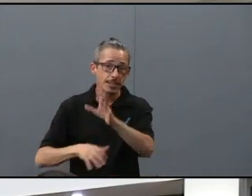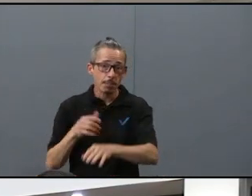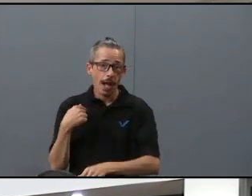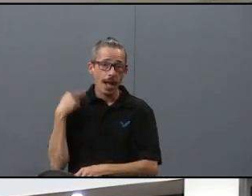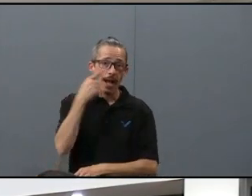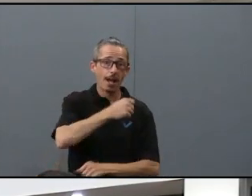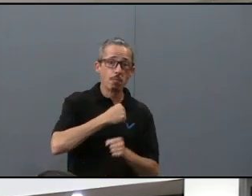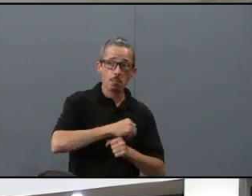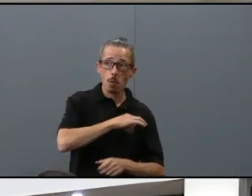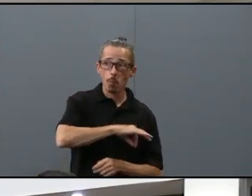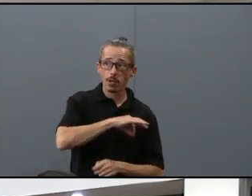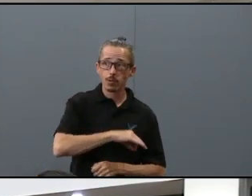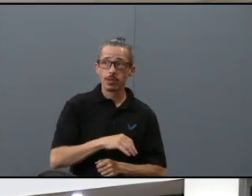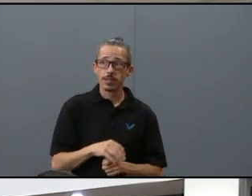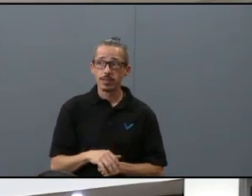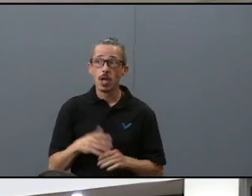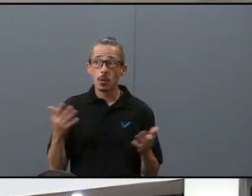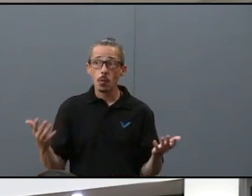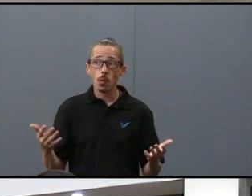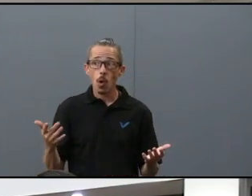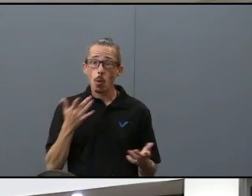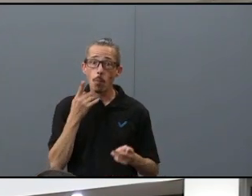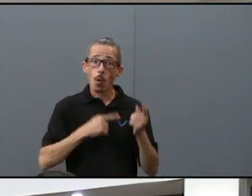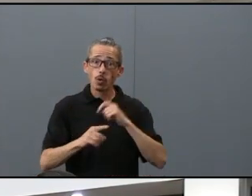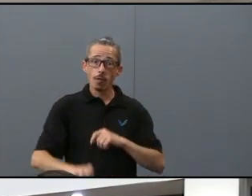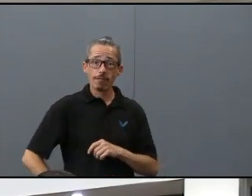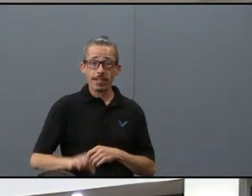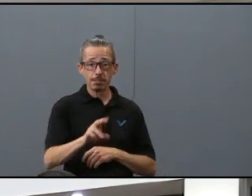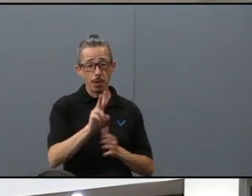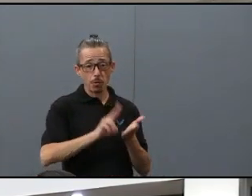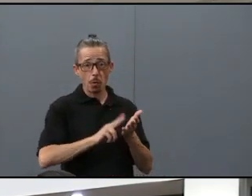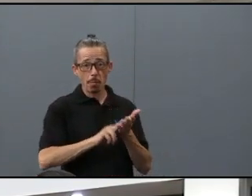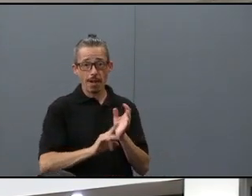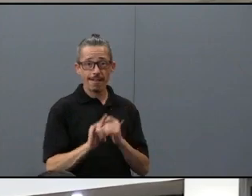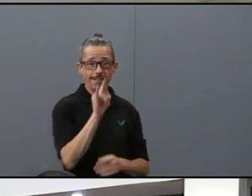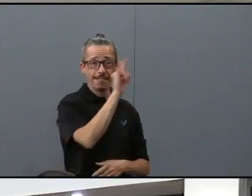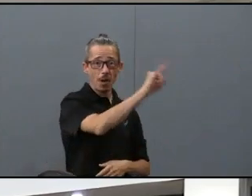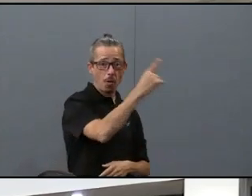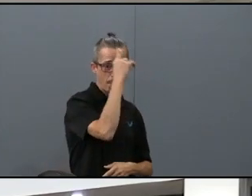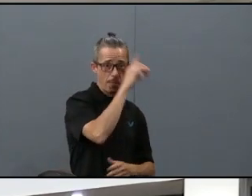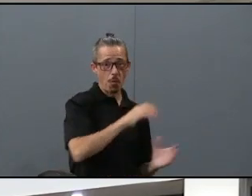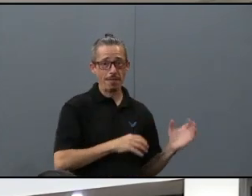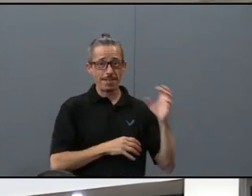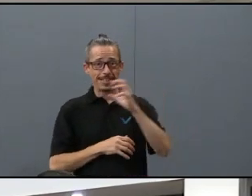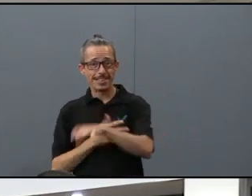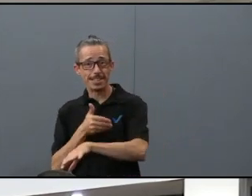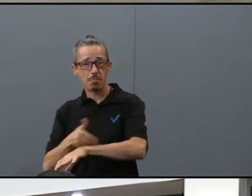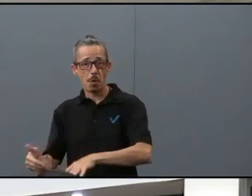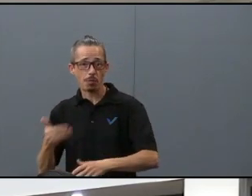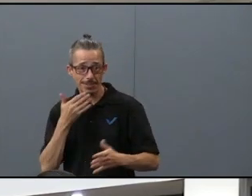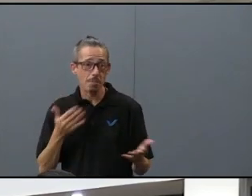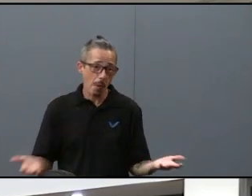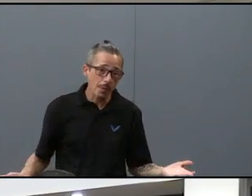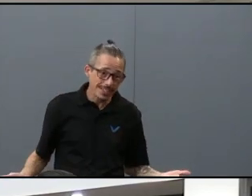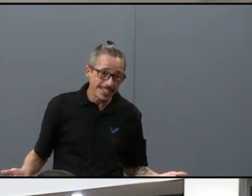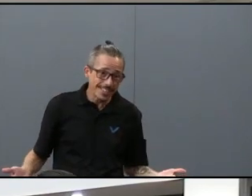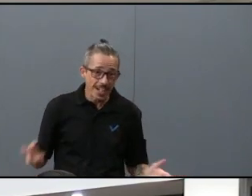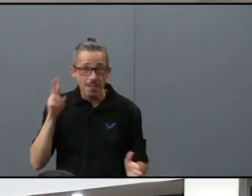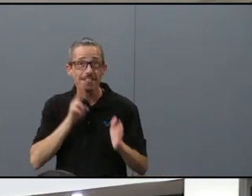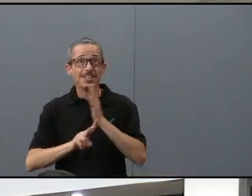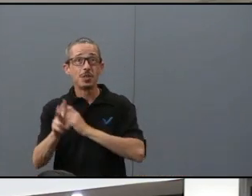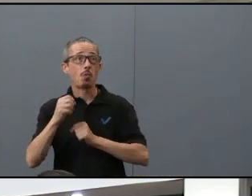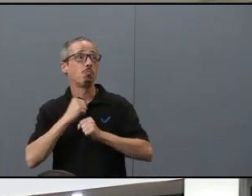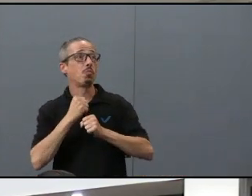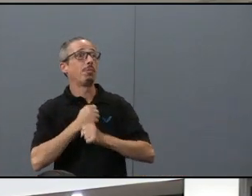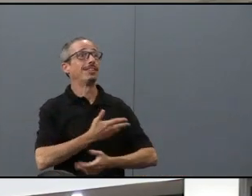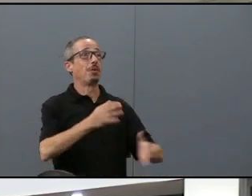merci la ça c'est ce qu'on appelle un bon retour sur investissement et voilà et la vision d'une ville c'est de développer le futur présentement je